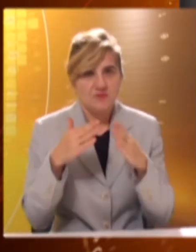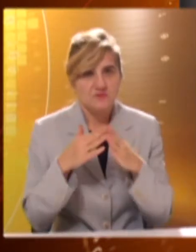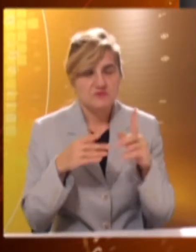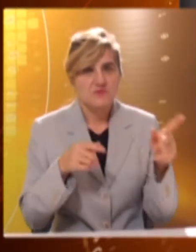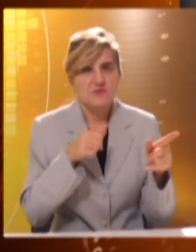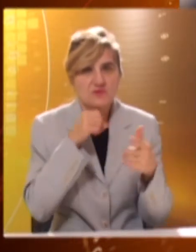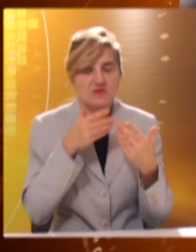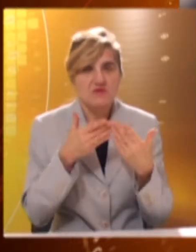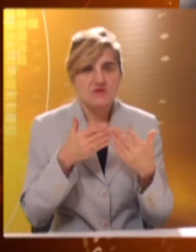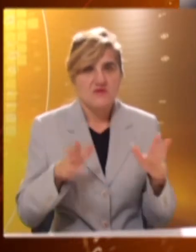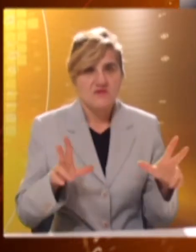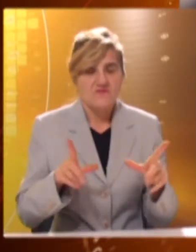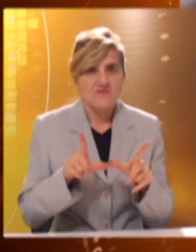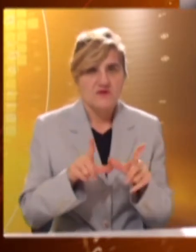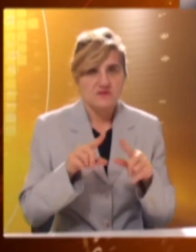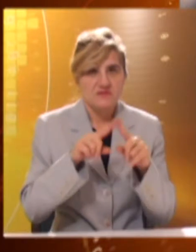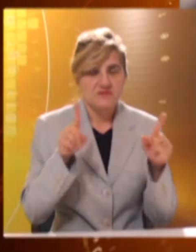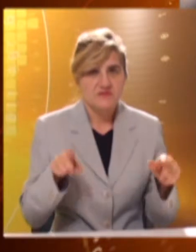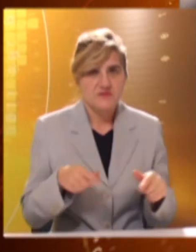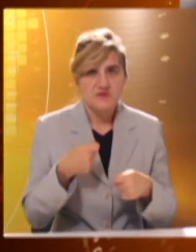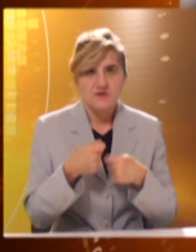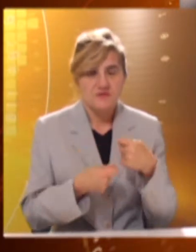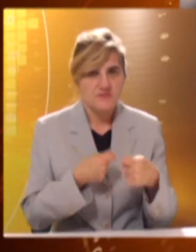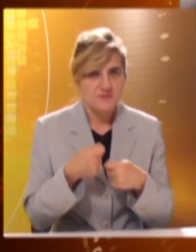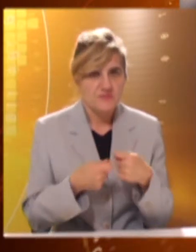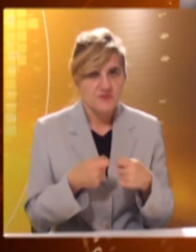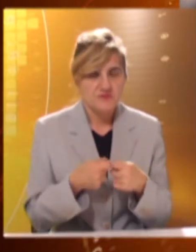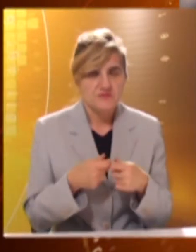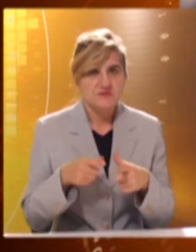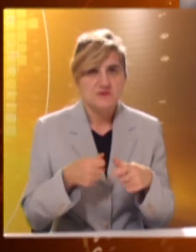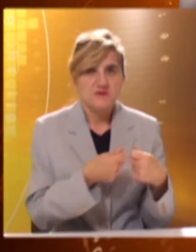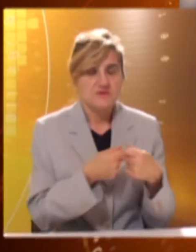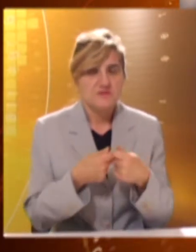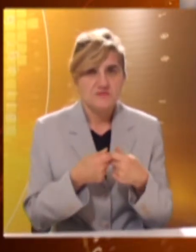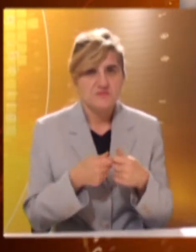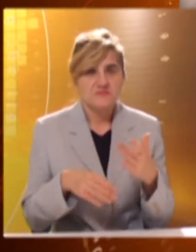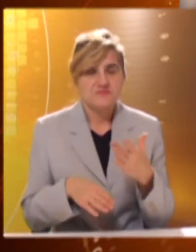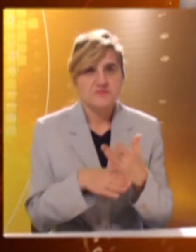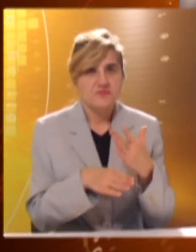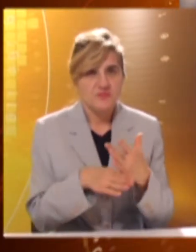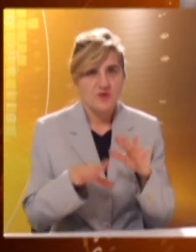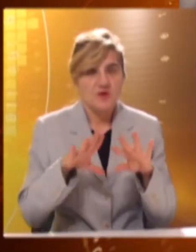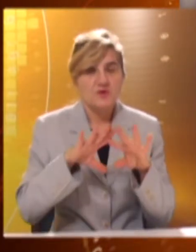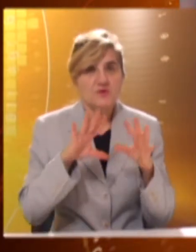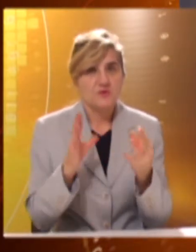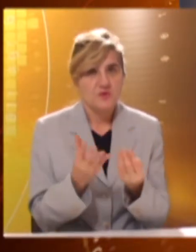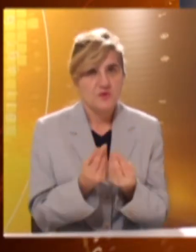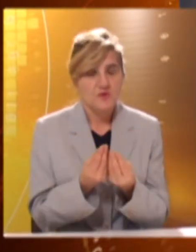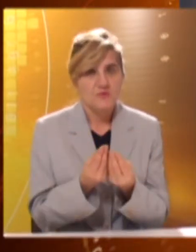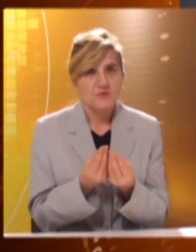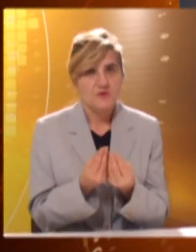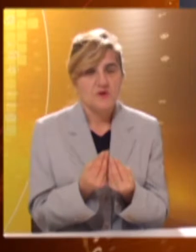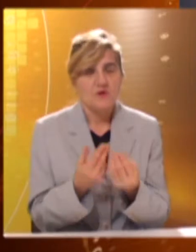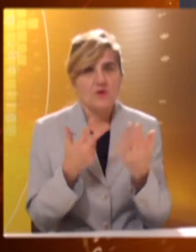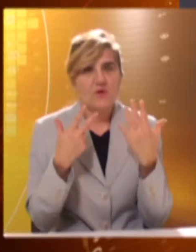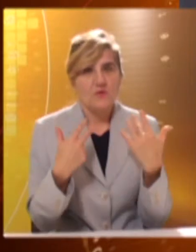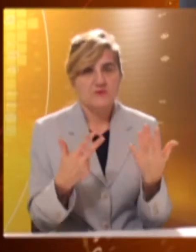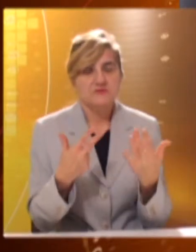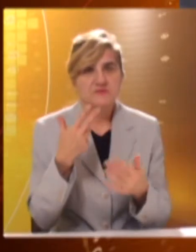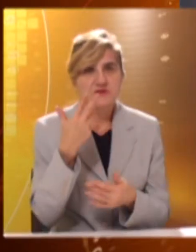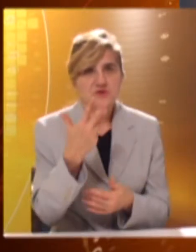je deo velikog regionalnog stambenog projekta koji sprovodi Komesarijat za izbeglice i migracije. Ukupna vrednost projekta je oko 84